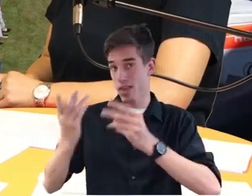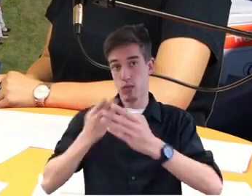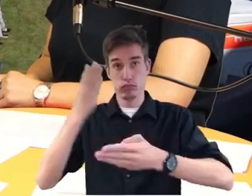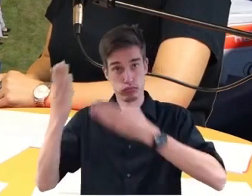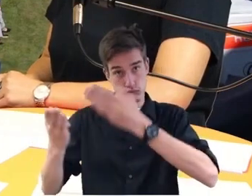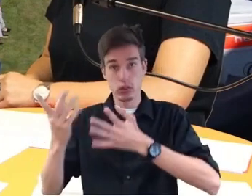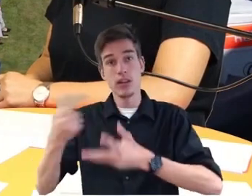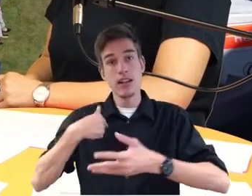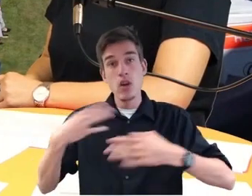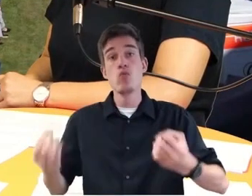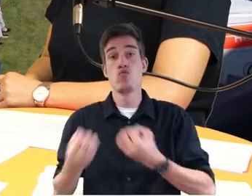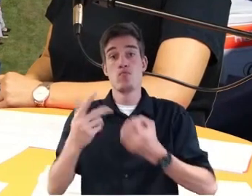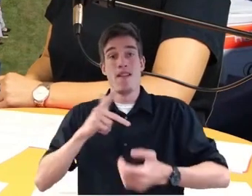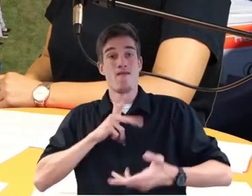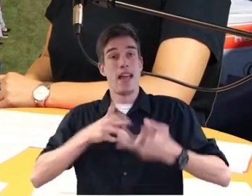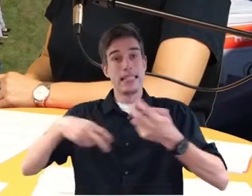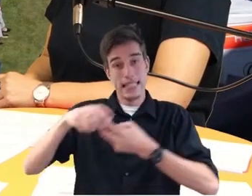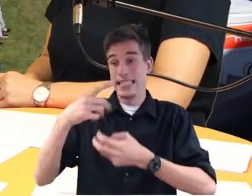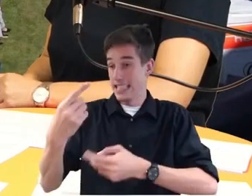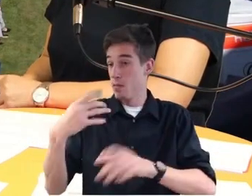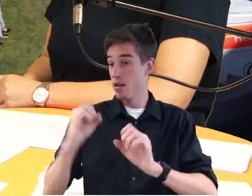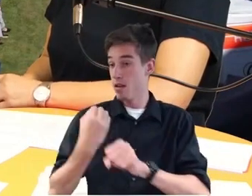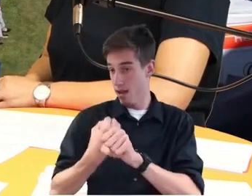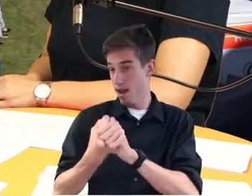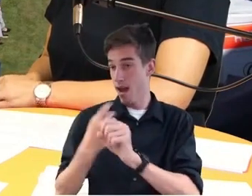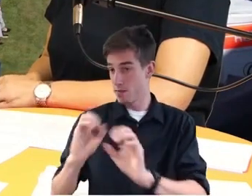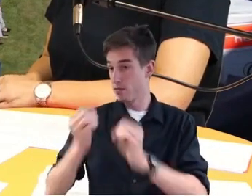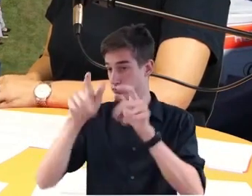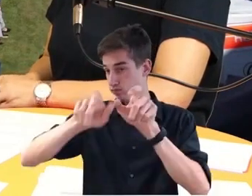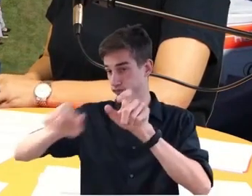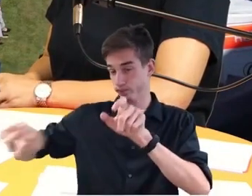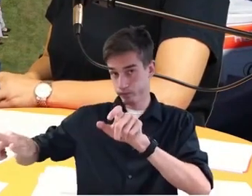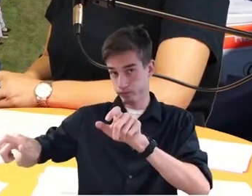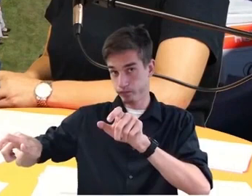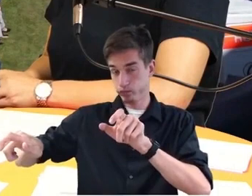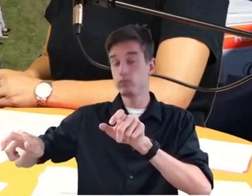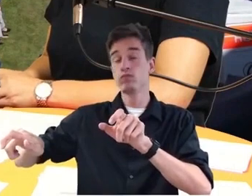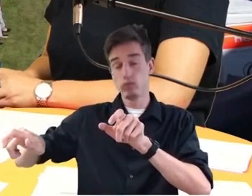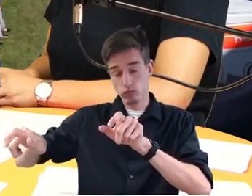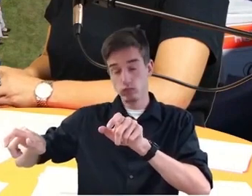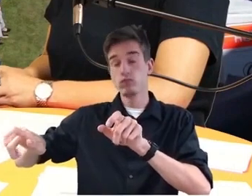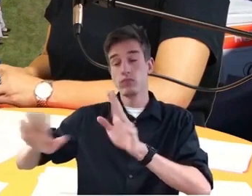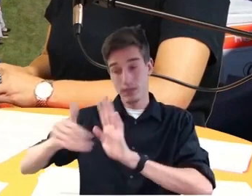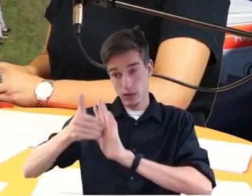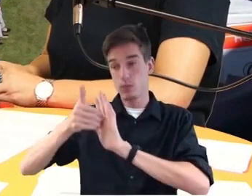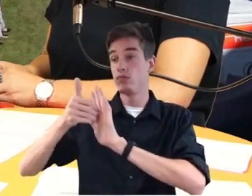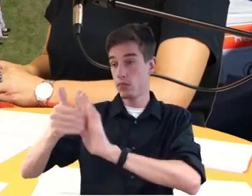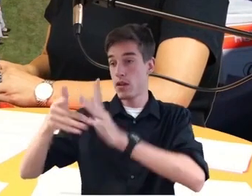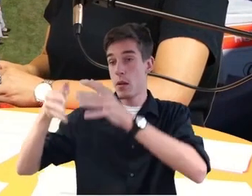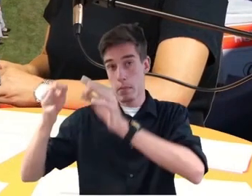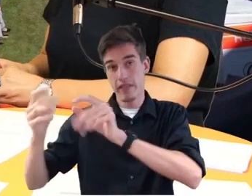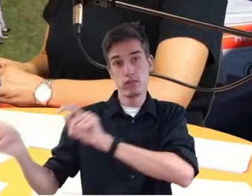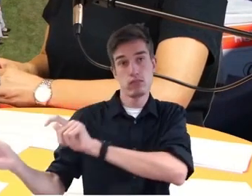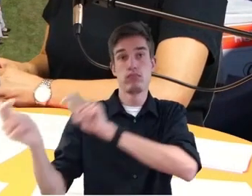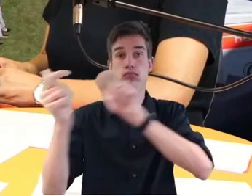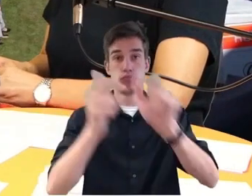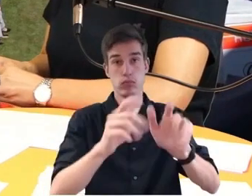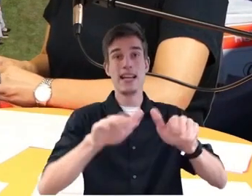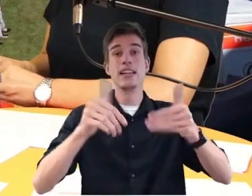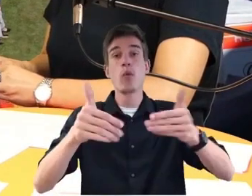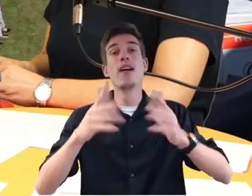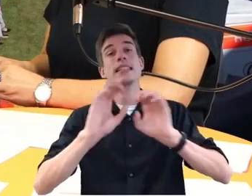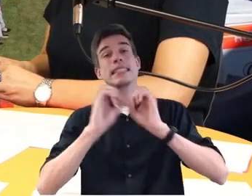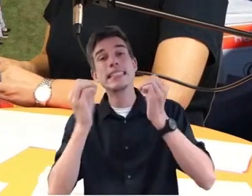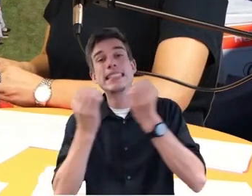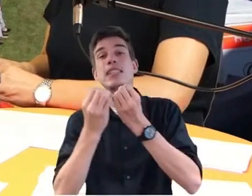auch arbeiten würde also in einer echten gefahrenlage wie sie in dieser situation